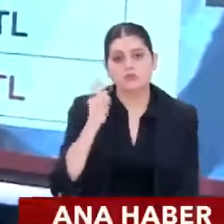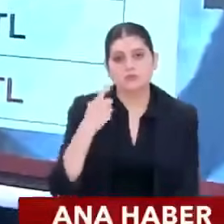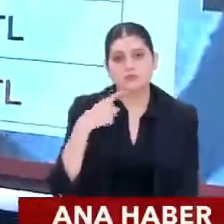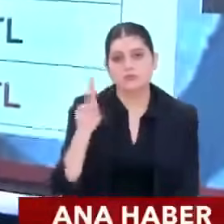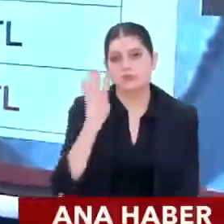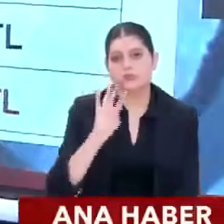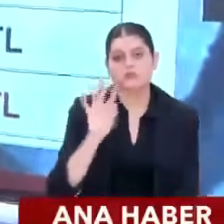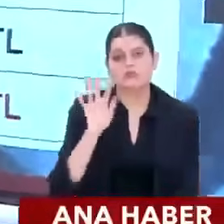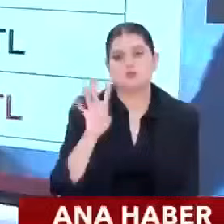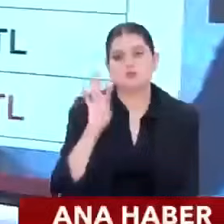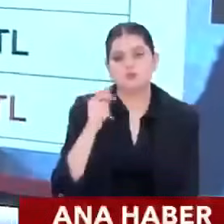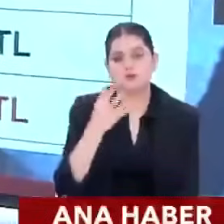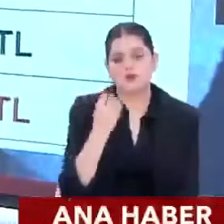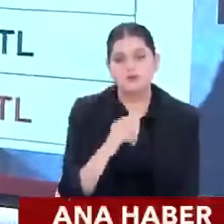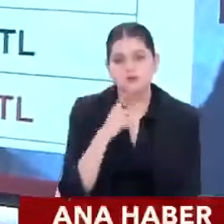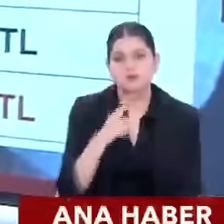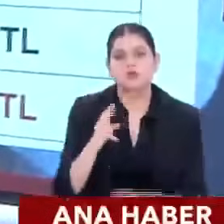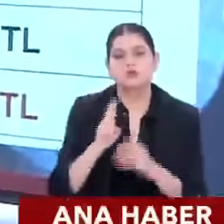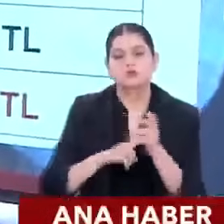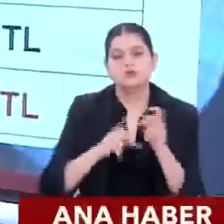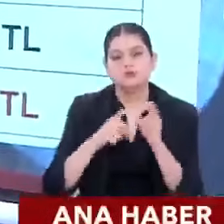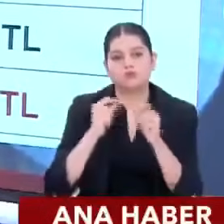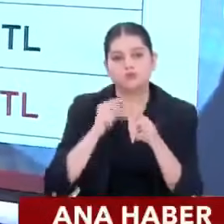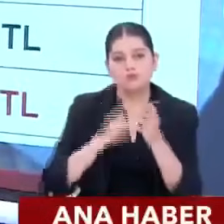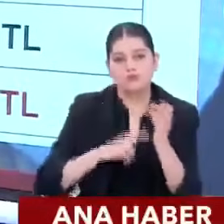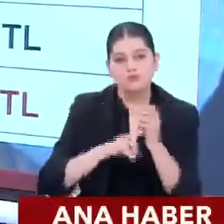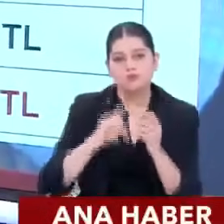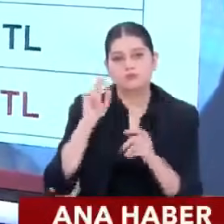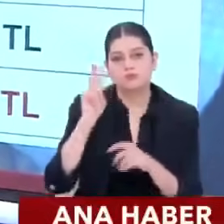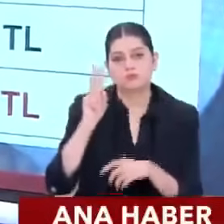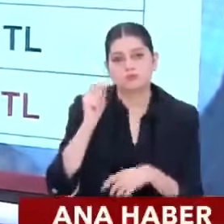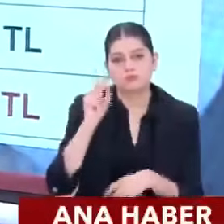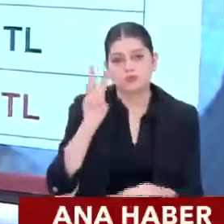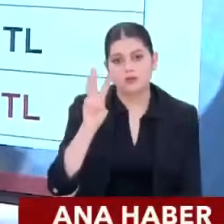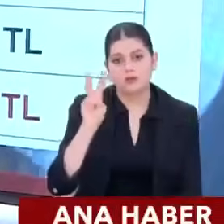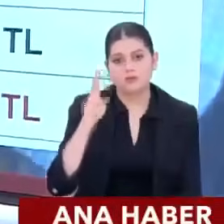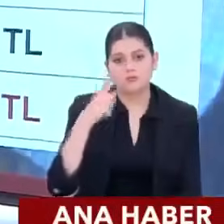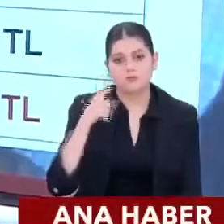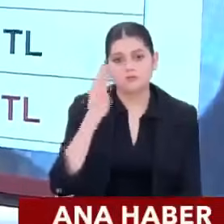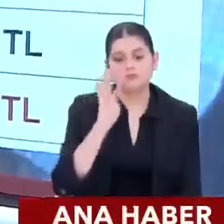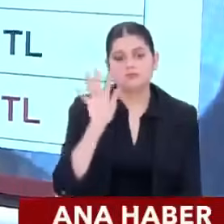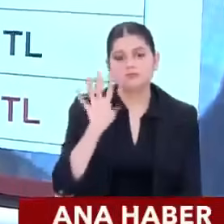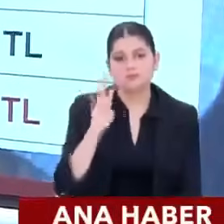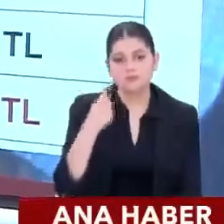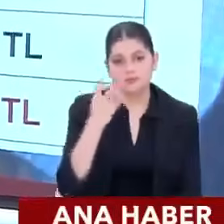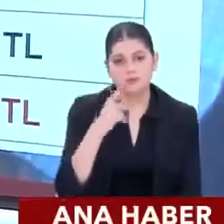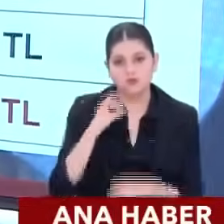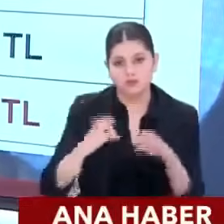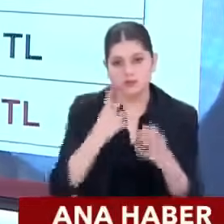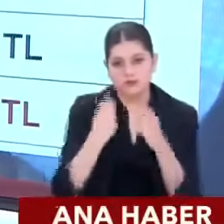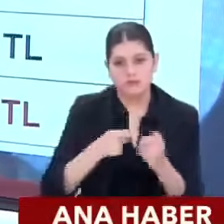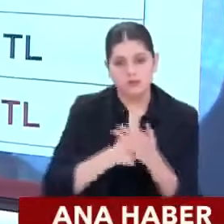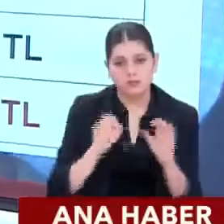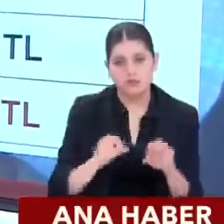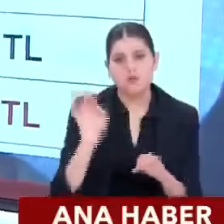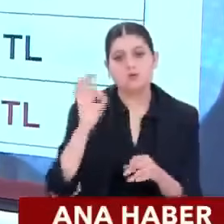79.400 TL alacak Şube Müdürü 1'e 4 Temmuz'da 32.451 TL alıyor ya şu anda Aldığım